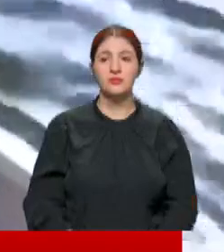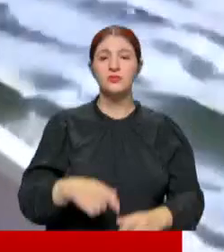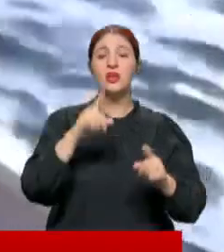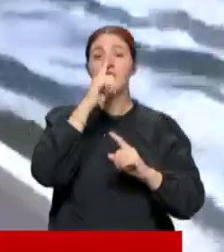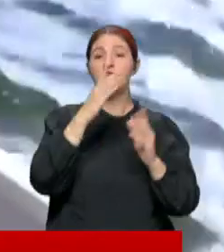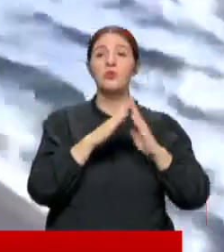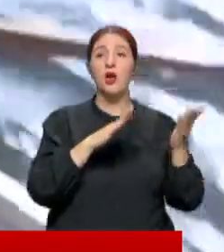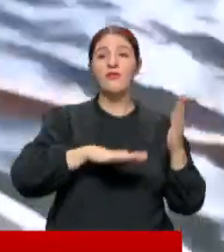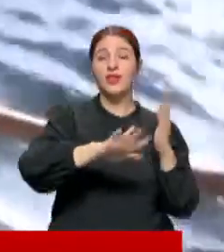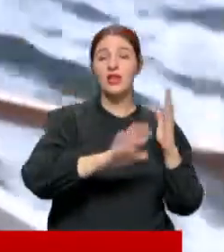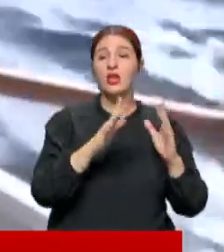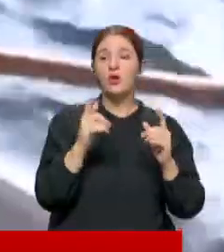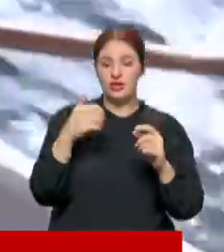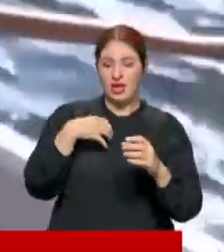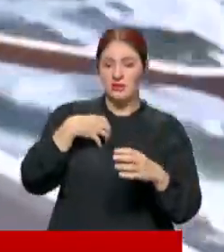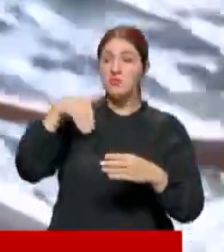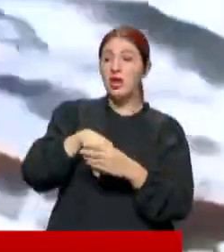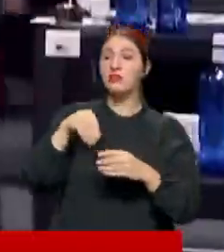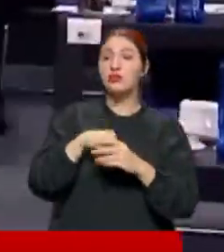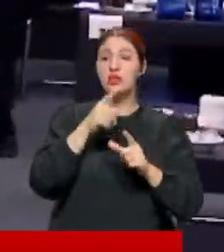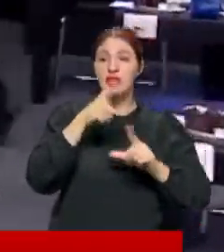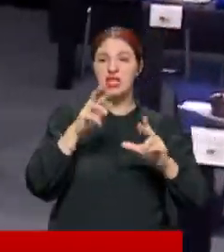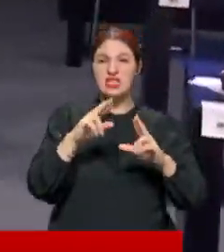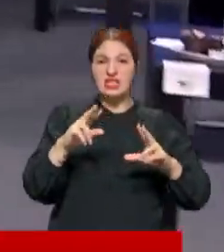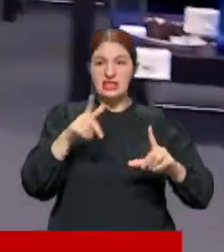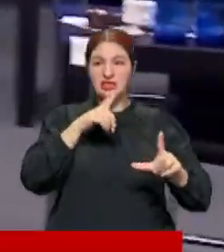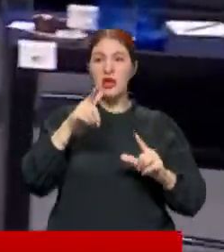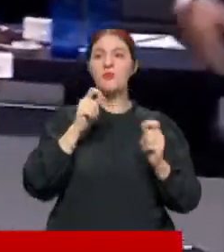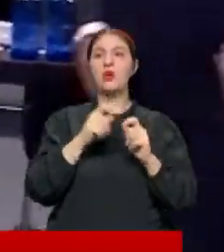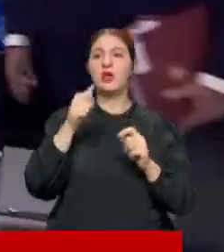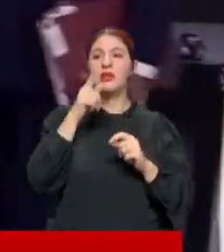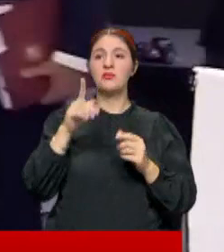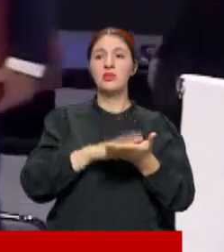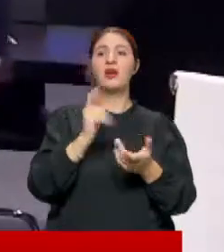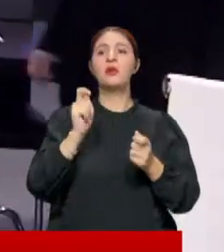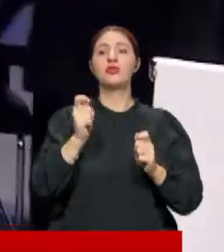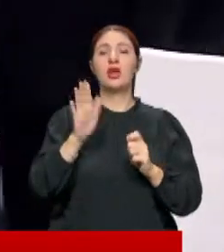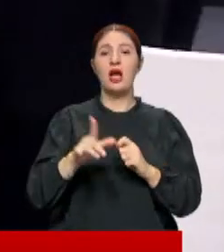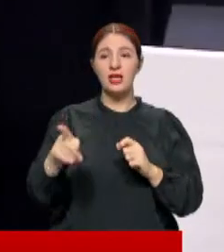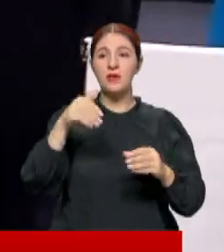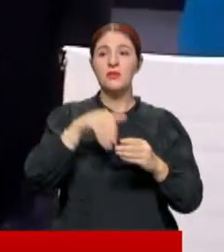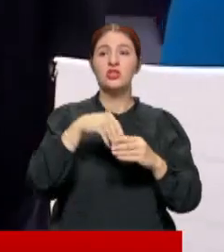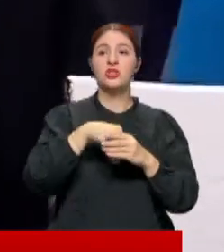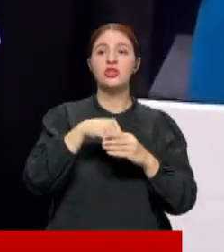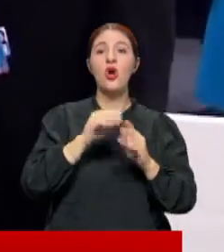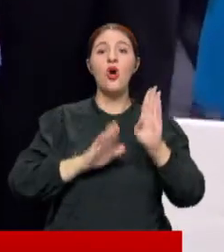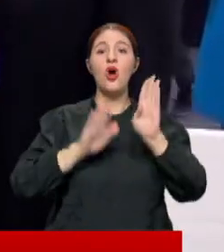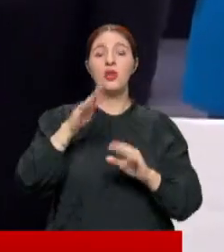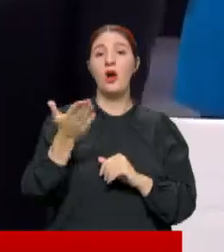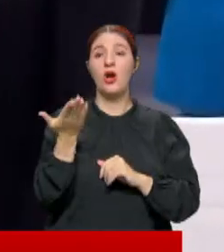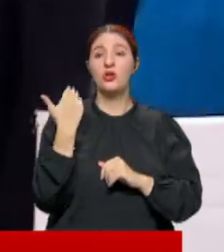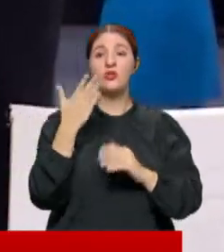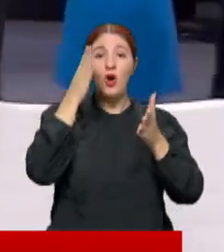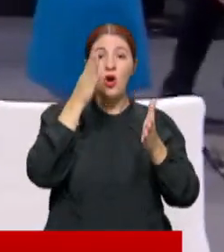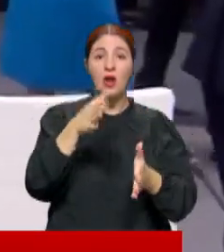Sadece muhalefet kanadı değil, Muhafazakar Parti'den yükselen çatlak seslerle Johnson istifa etmek zorunda kaldı. Parti içindeki oylama öncesi